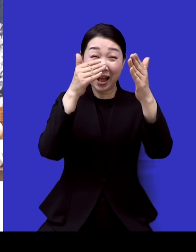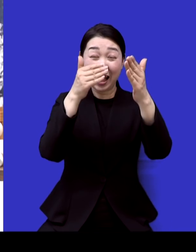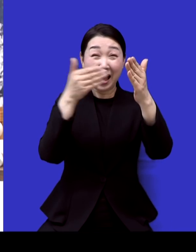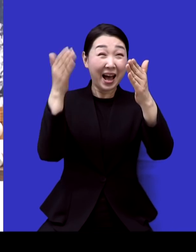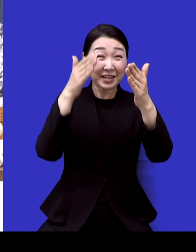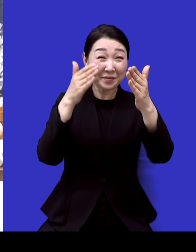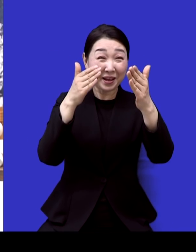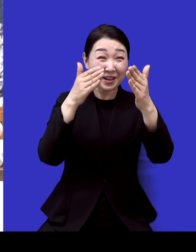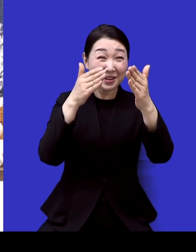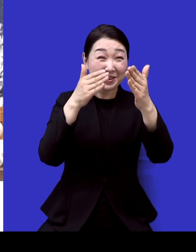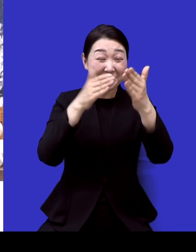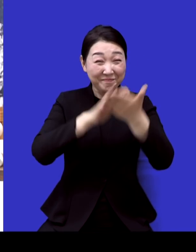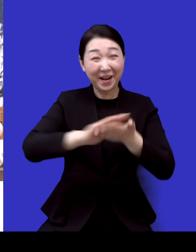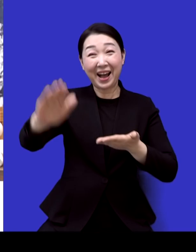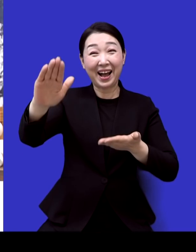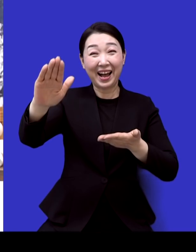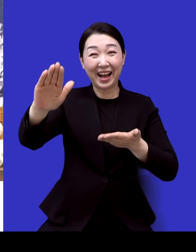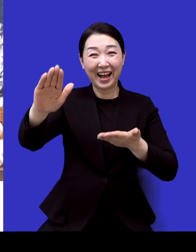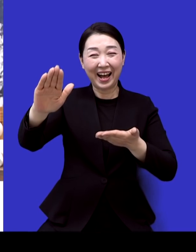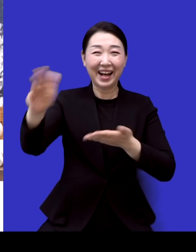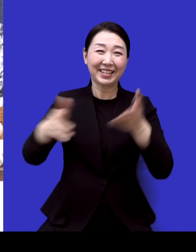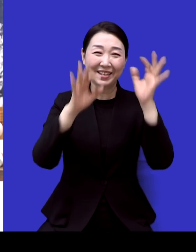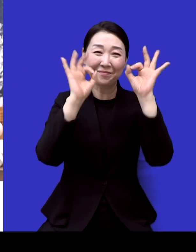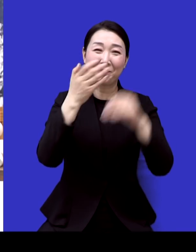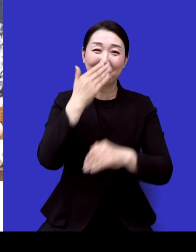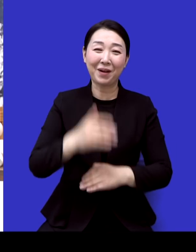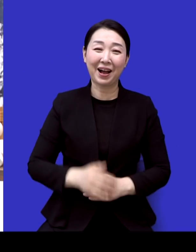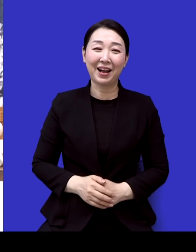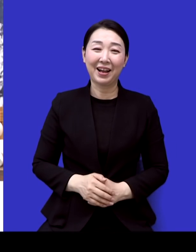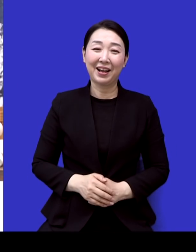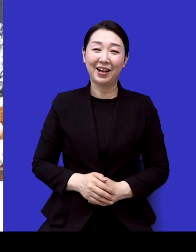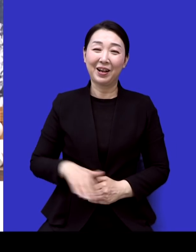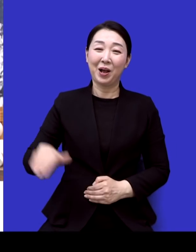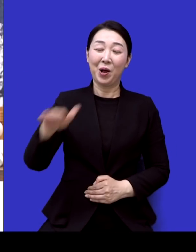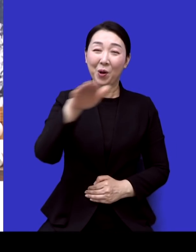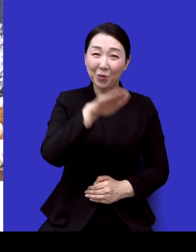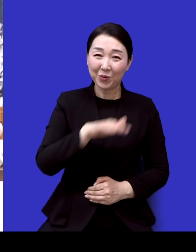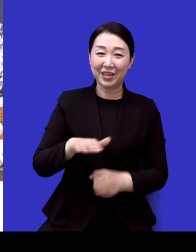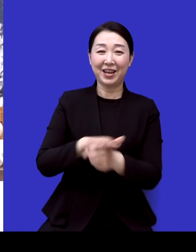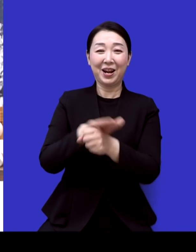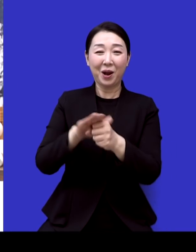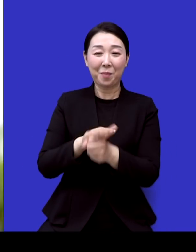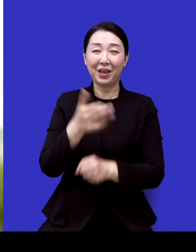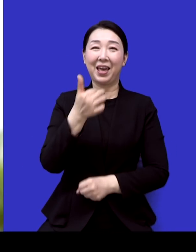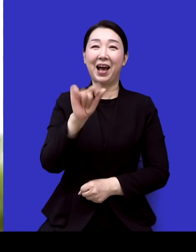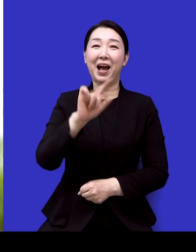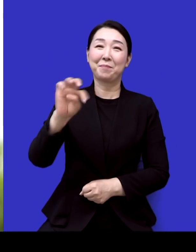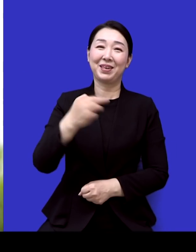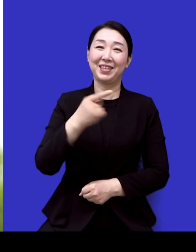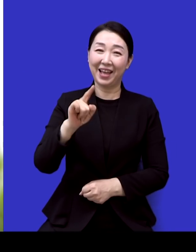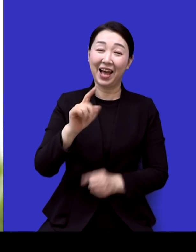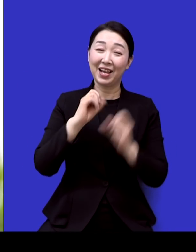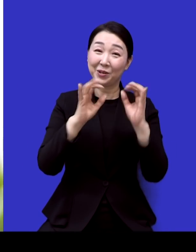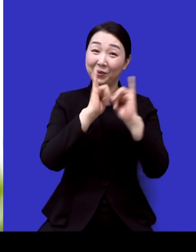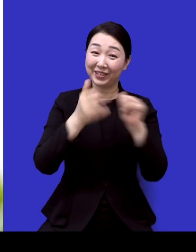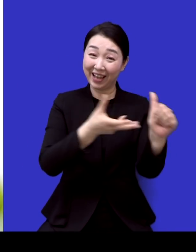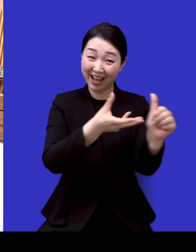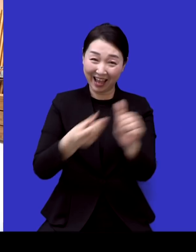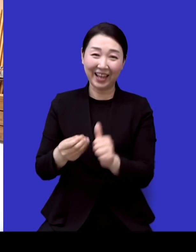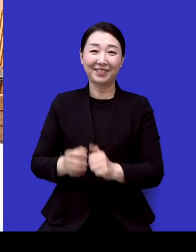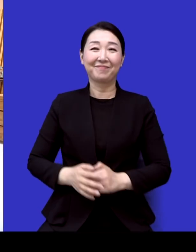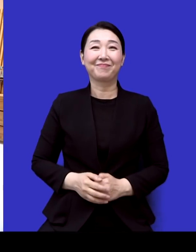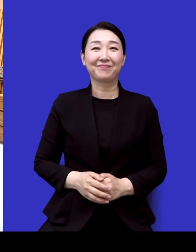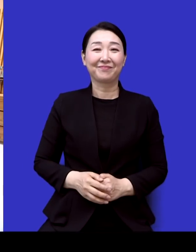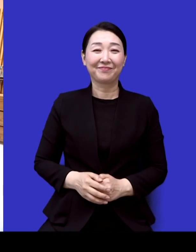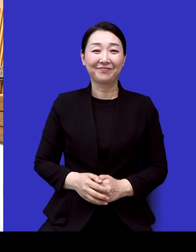뚫리는 느낌을 보실 수가 있을 겁니다. 위로부의 하미나 전도사님 모셔보겠습니다. 어서 오세요. 네,